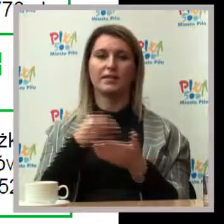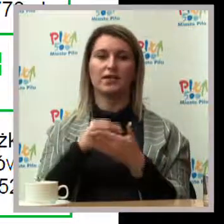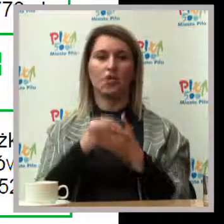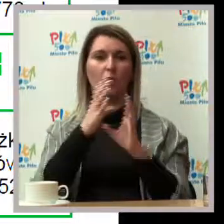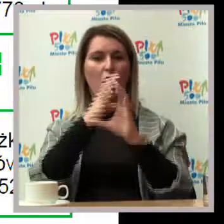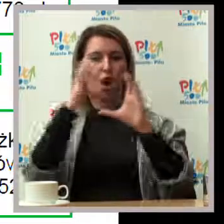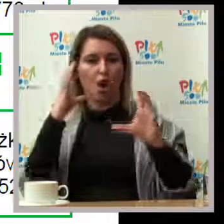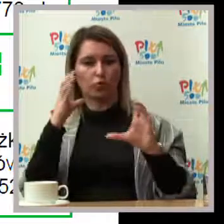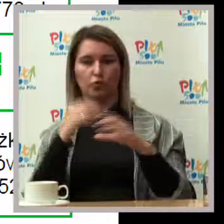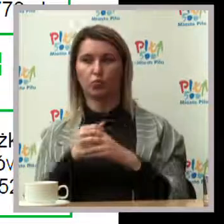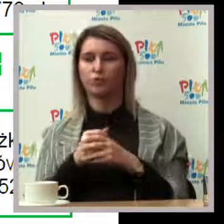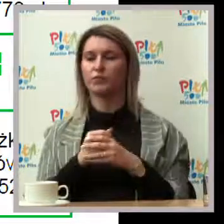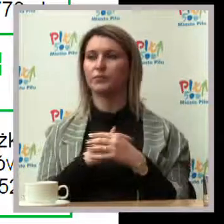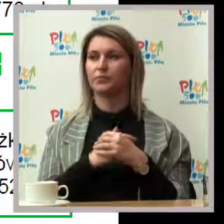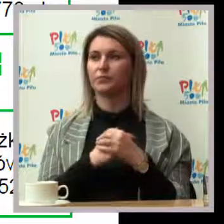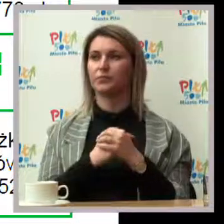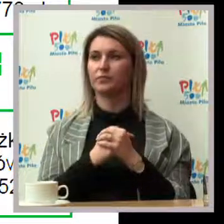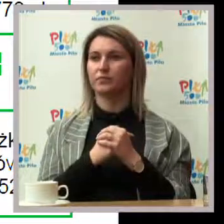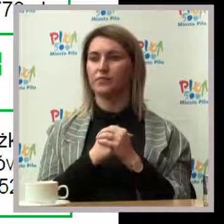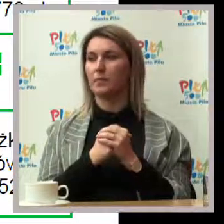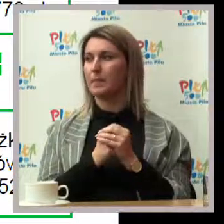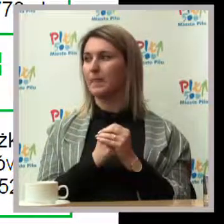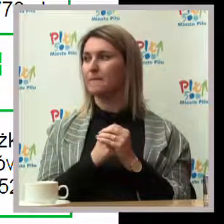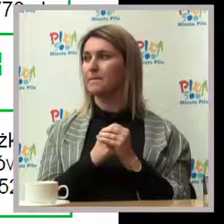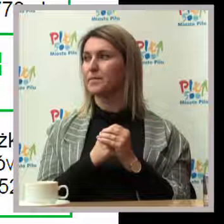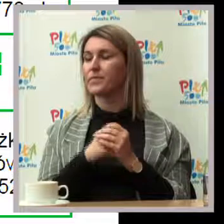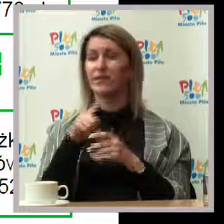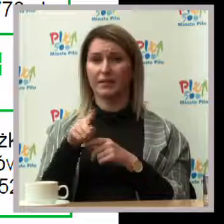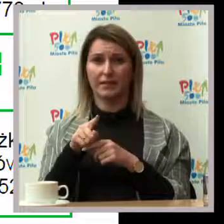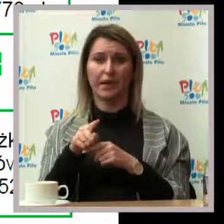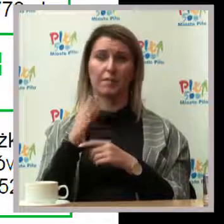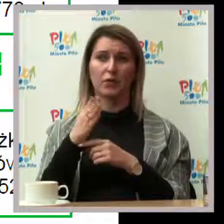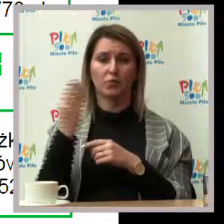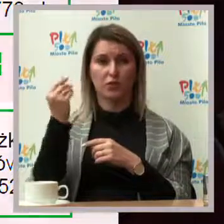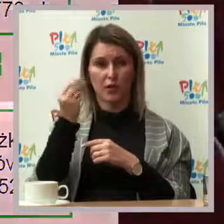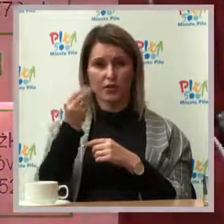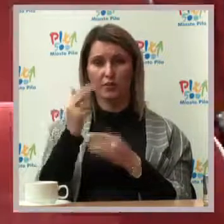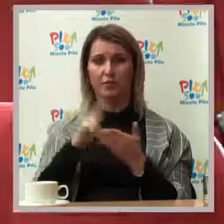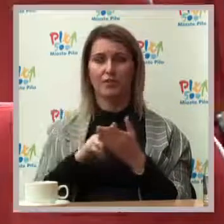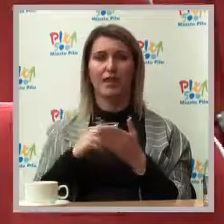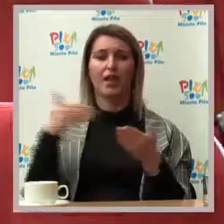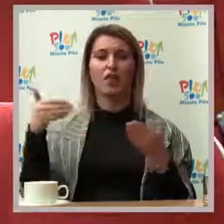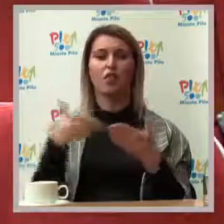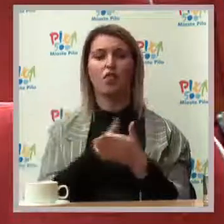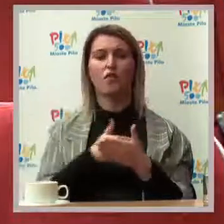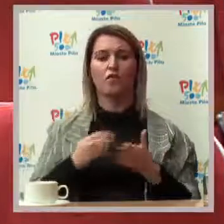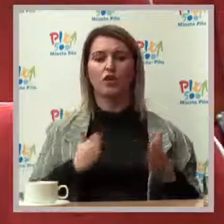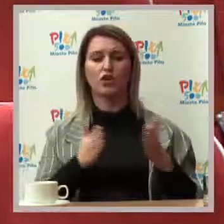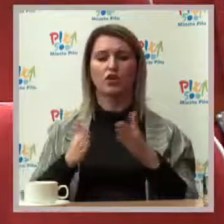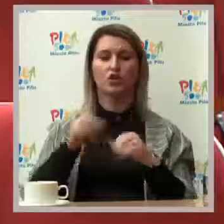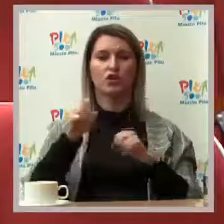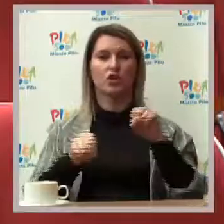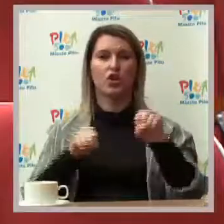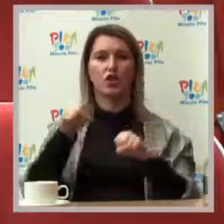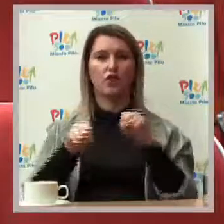autobusów. Kończymy i w ramach tych pieniędzy również przewidujemy pieniądze w ramach dotacji na ścieżki rowerowe Kaczor